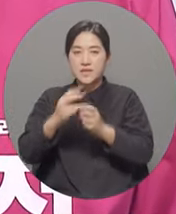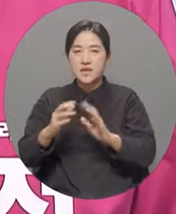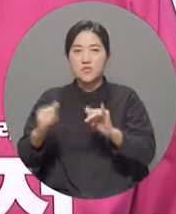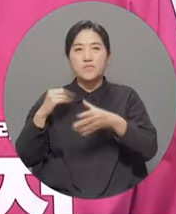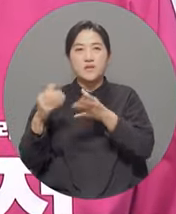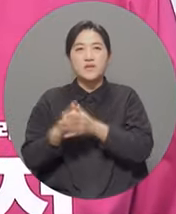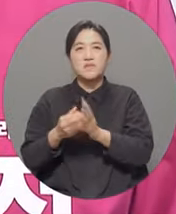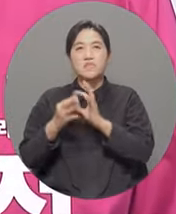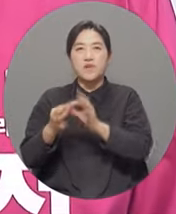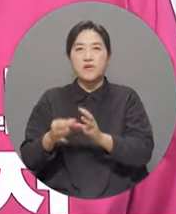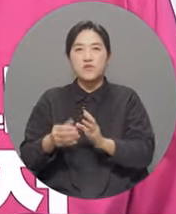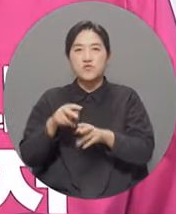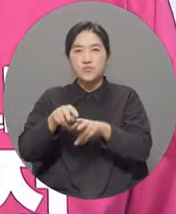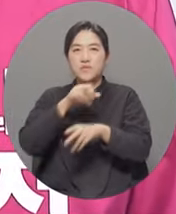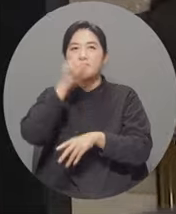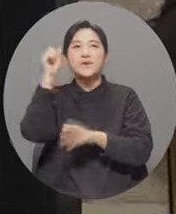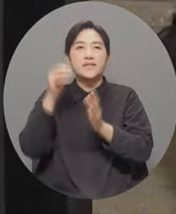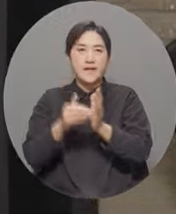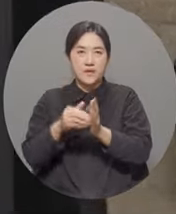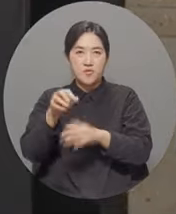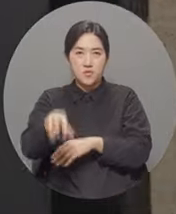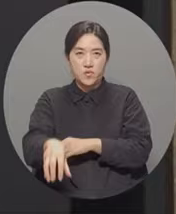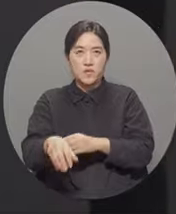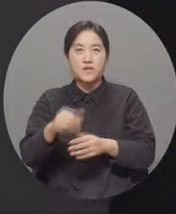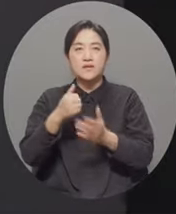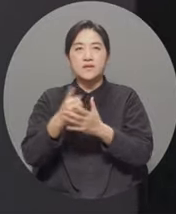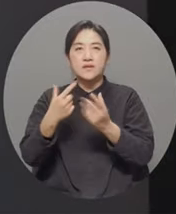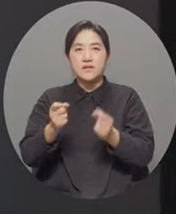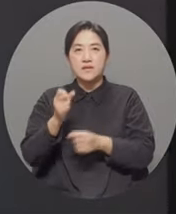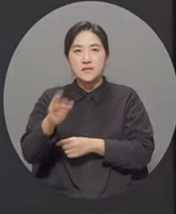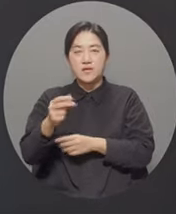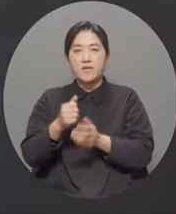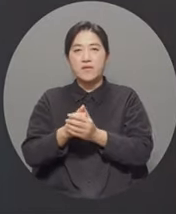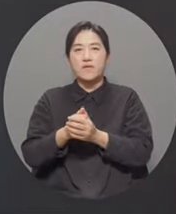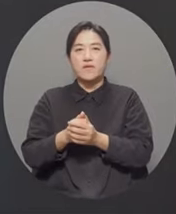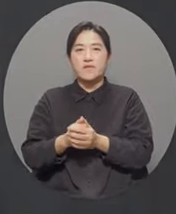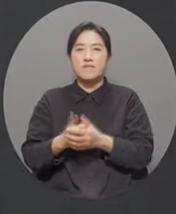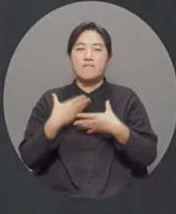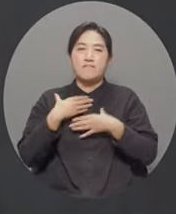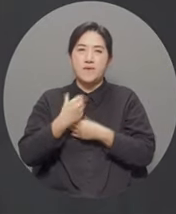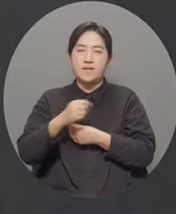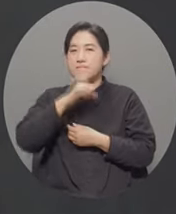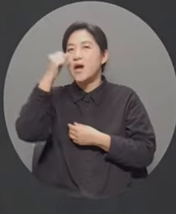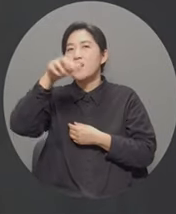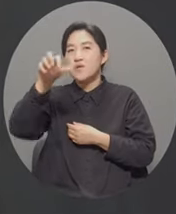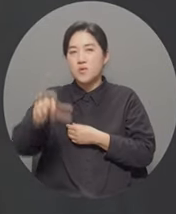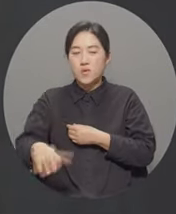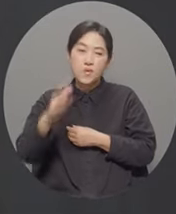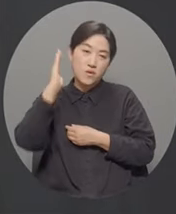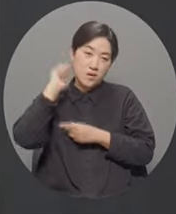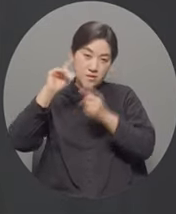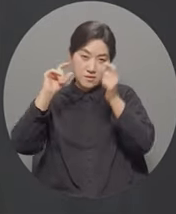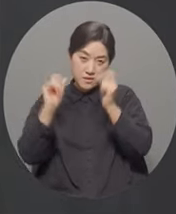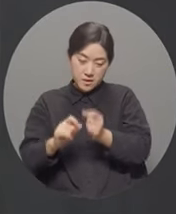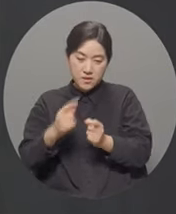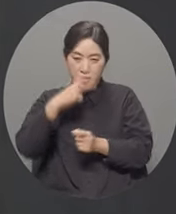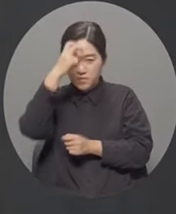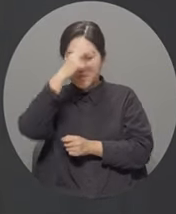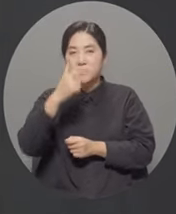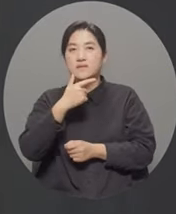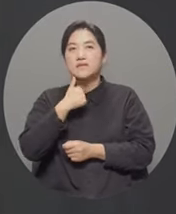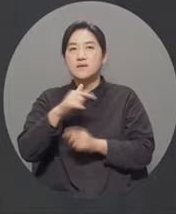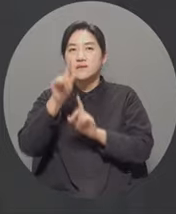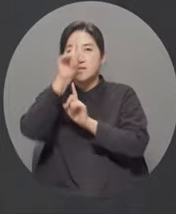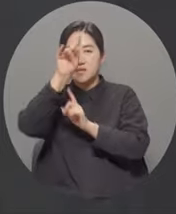힘 개열 후보들이 당선됐습니다이 같은 여당의 대표적 양지에 대통령의 핵심 측근이자 검사 출신인